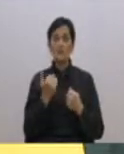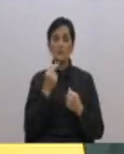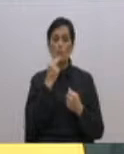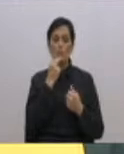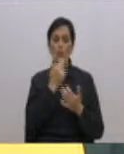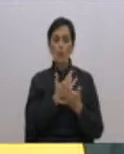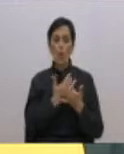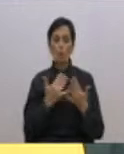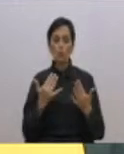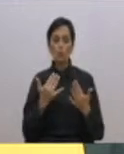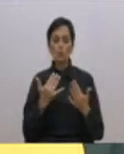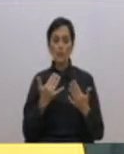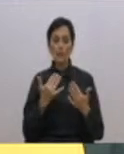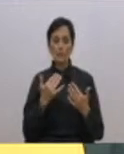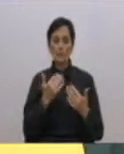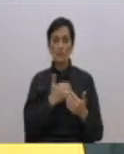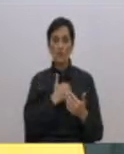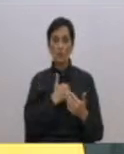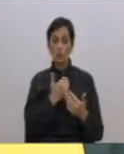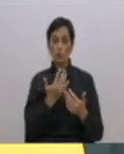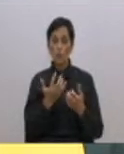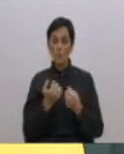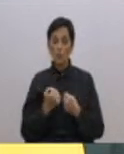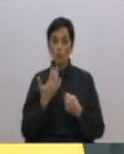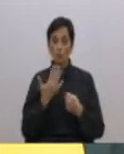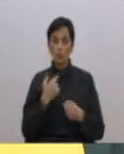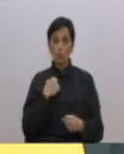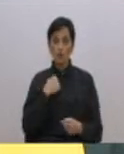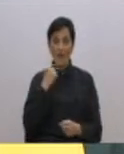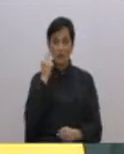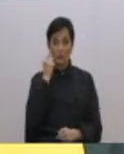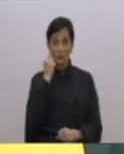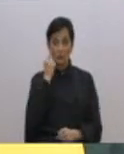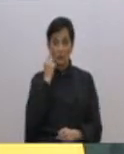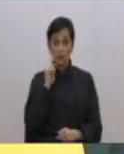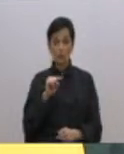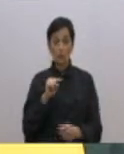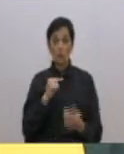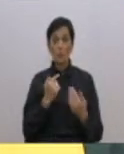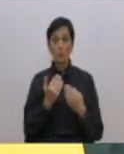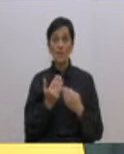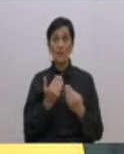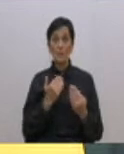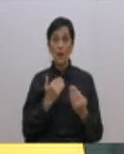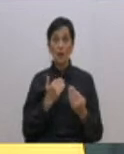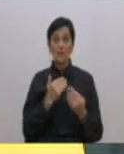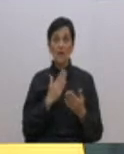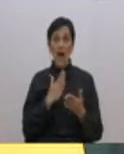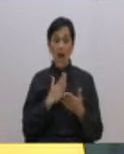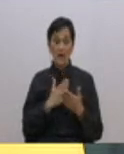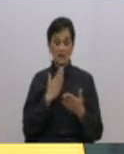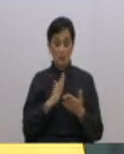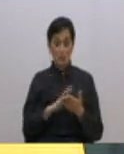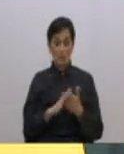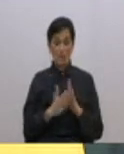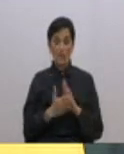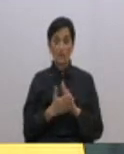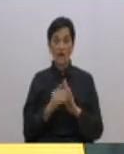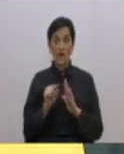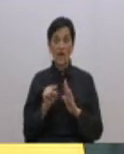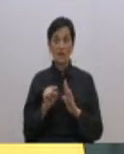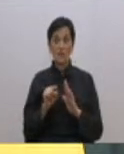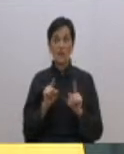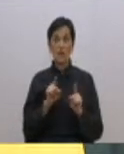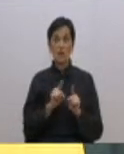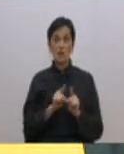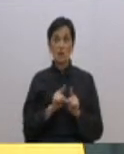პროდუქტები. Თუ ჩვენ ვფიქრობთ, რომ ამასთან მიმართებით არსებული ვითარება არის